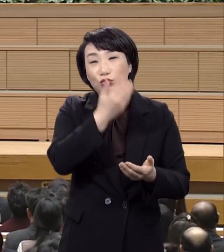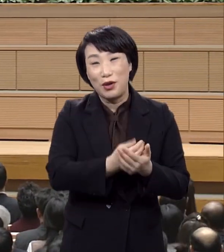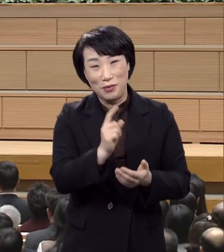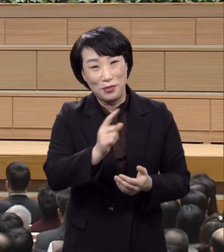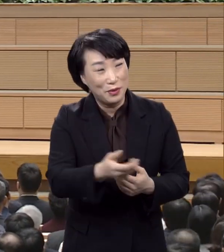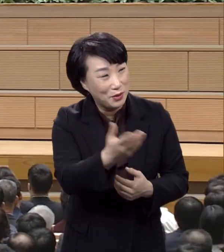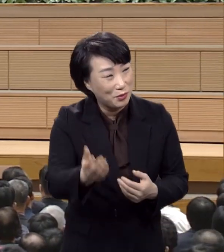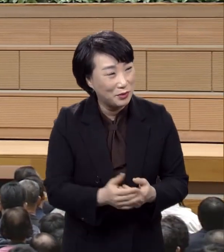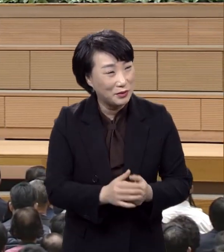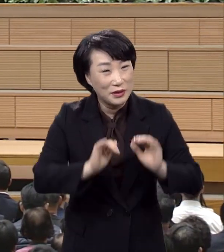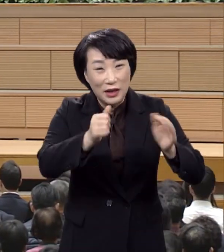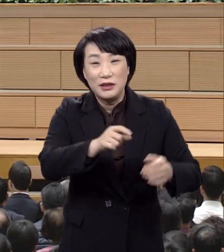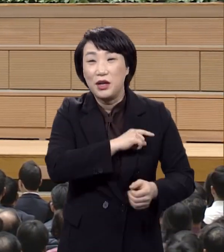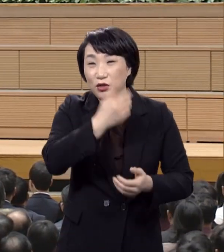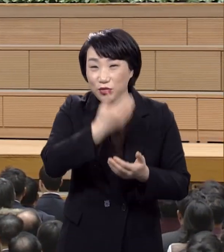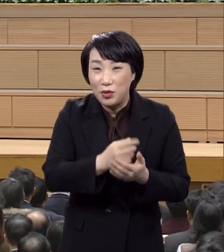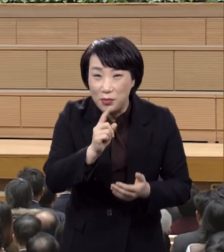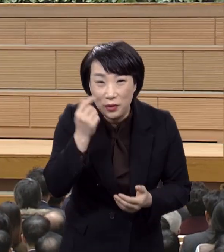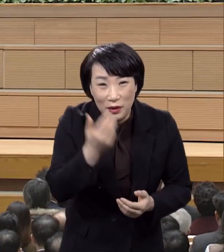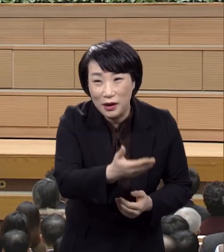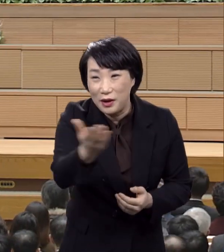말이요. 가치가